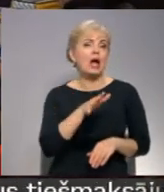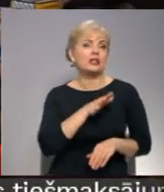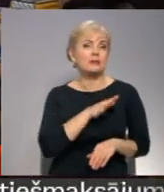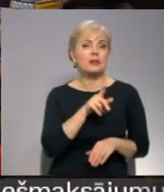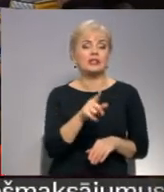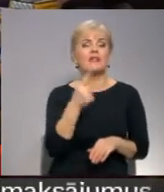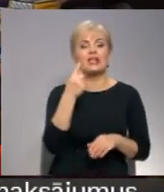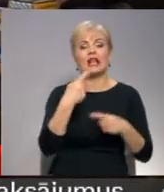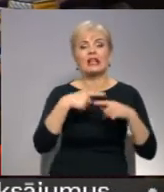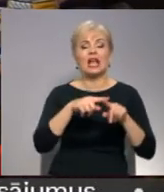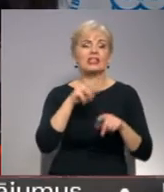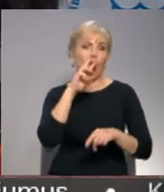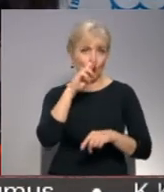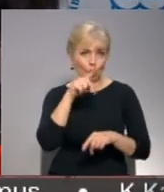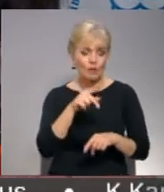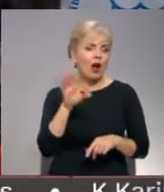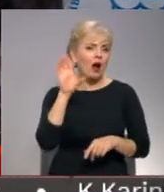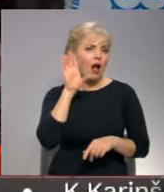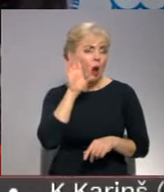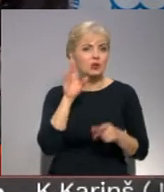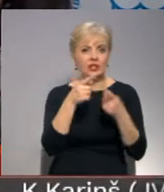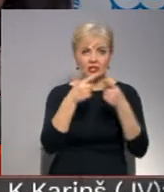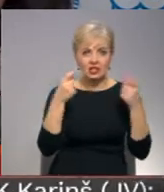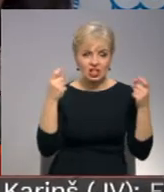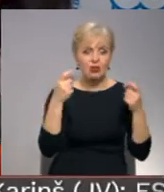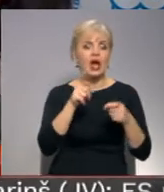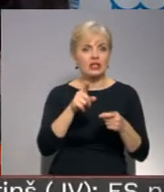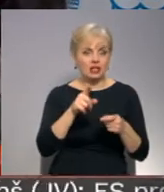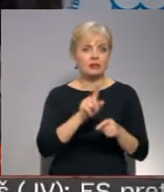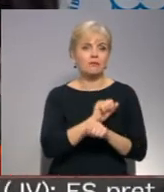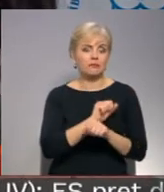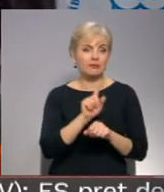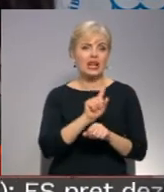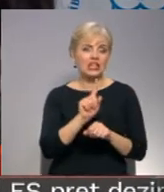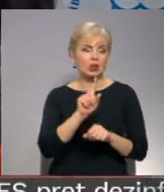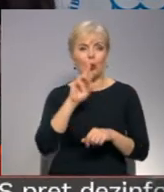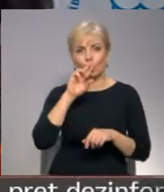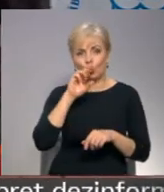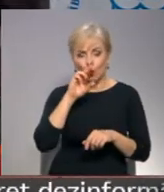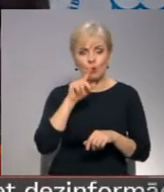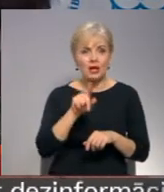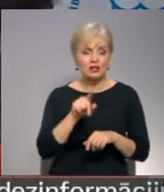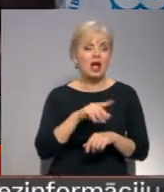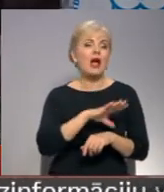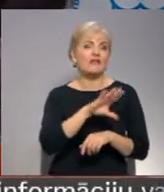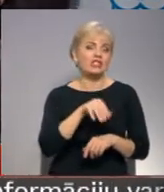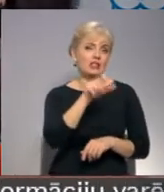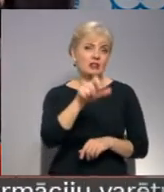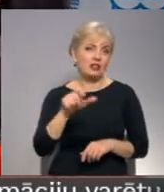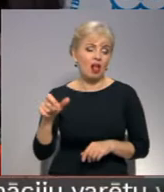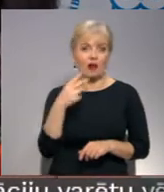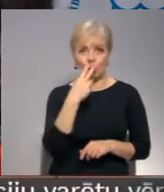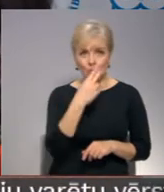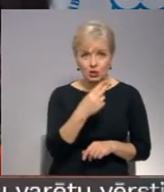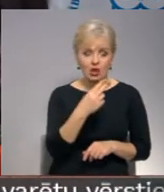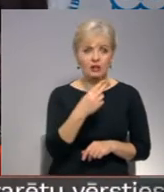vien tehniska kļūme. Klausoties ziņās, ka ir pieļautas tehniskas kļūmes, un visi cilvēki uzskata, ka tā